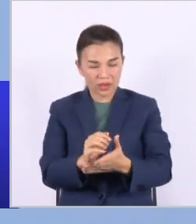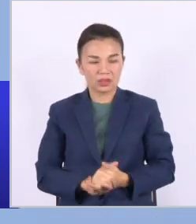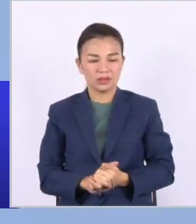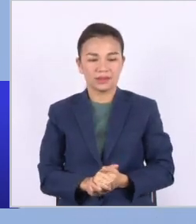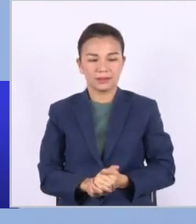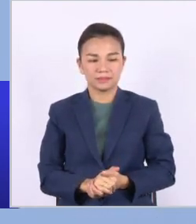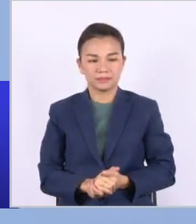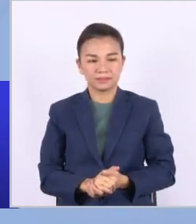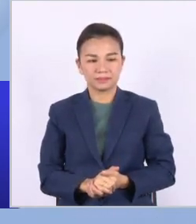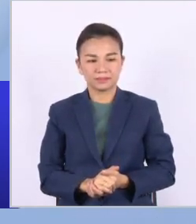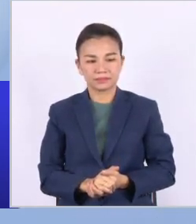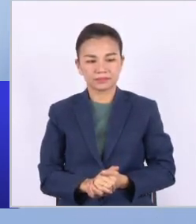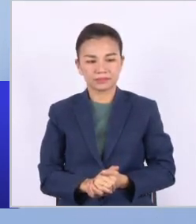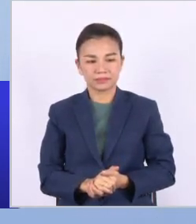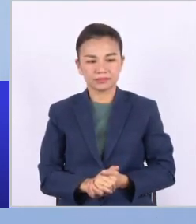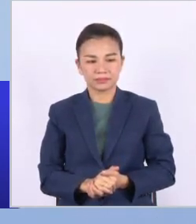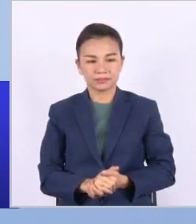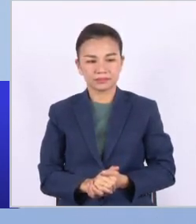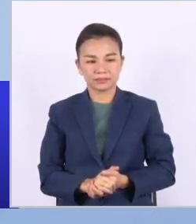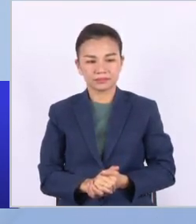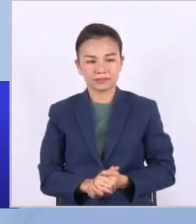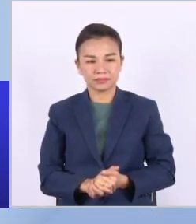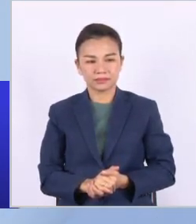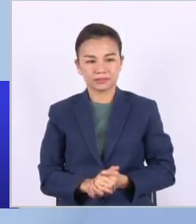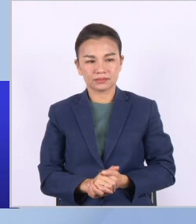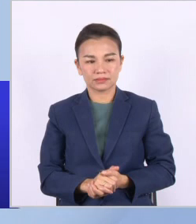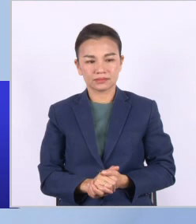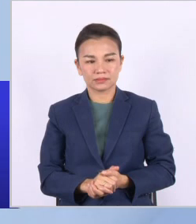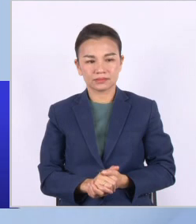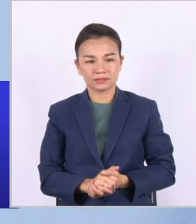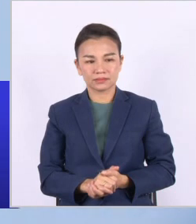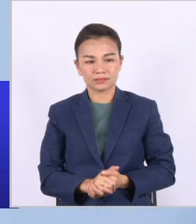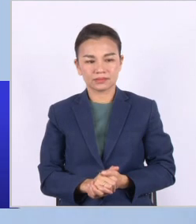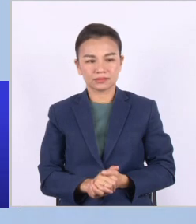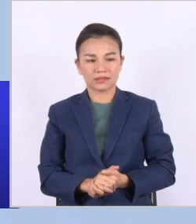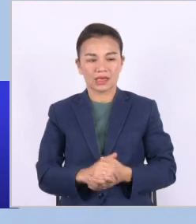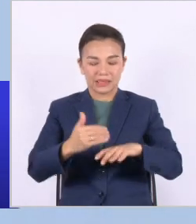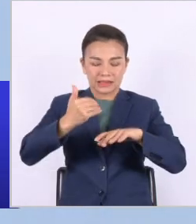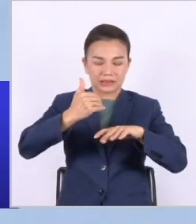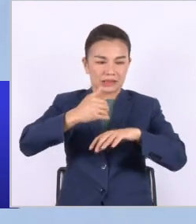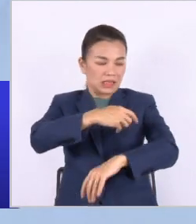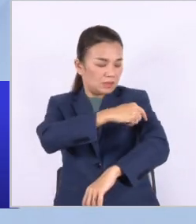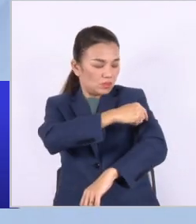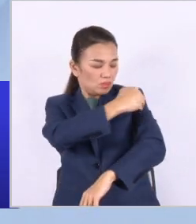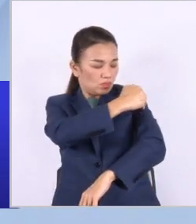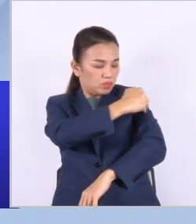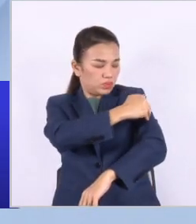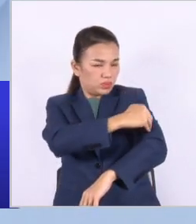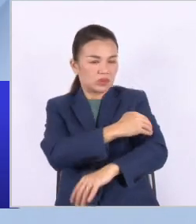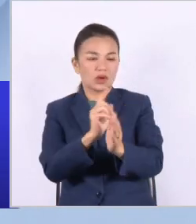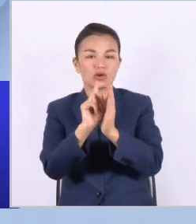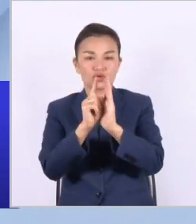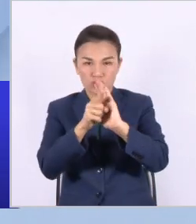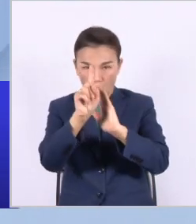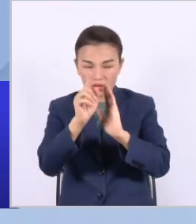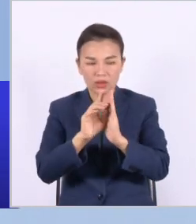นี่ค่ะเจ้าหน้าที่ใช้เครื่องเจนตัดเหล็กตรงบริเวณนิ้วเนี่ยตอนแรกออกตัดตรงแขนออกก่อนใช้เวลาประมาณ1ชั่วโมงก็ด้วยความ